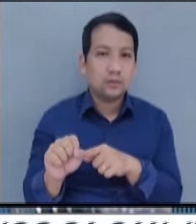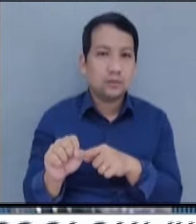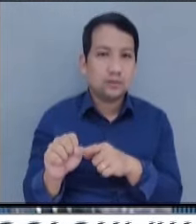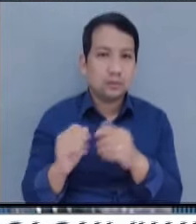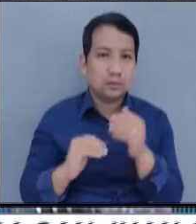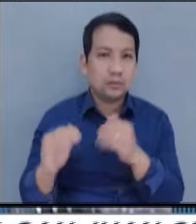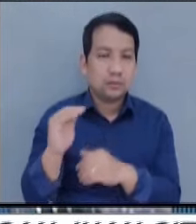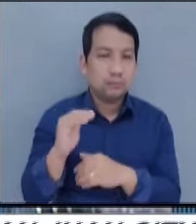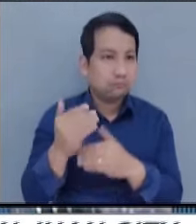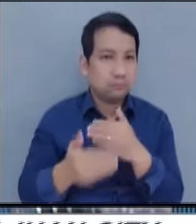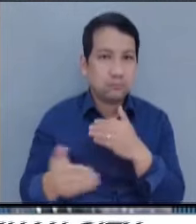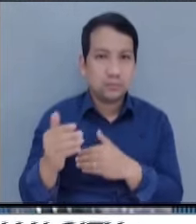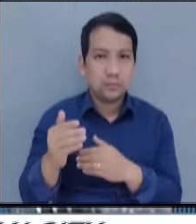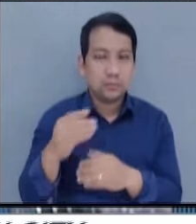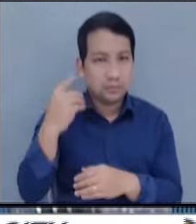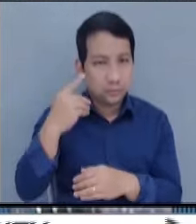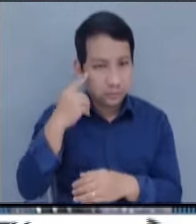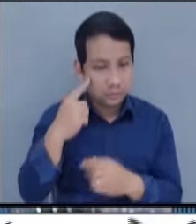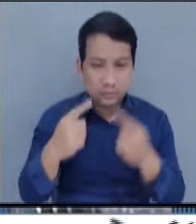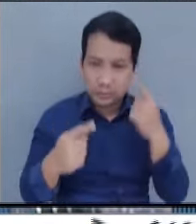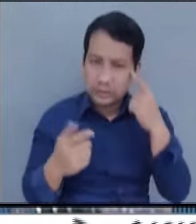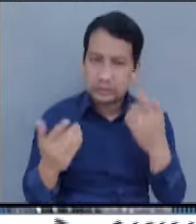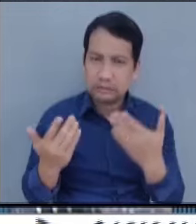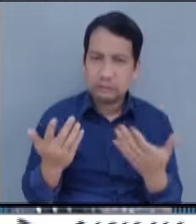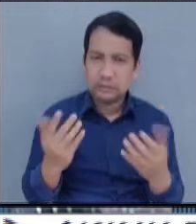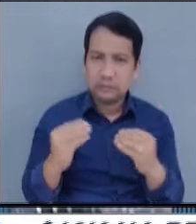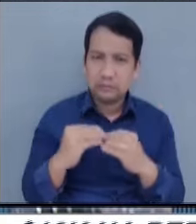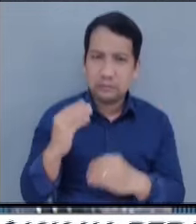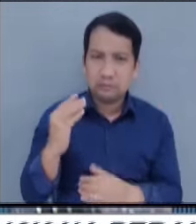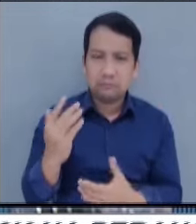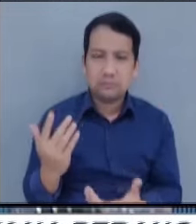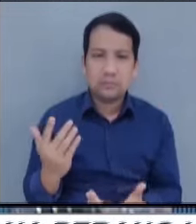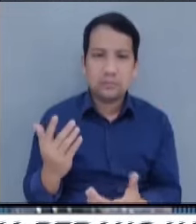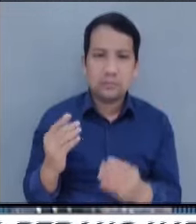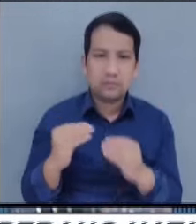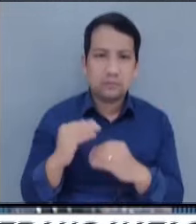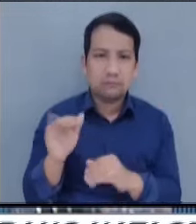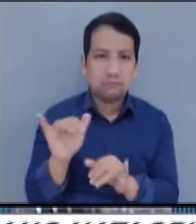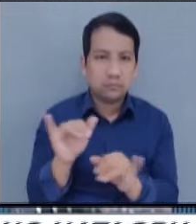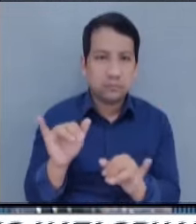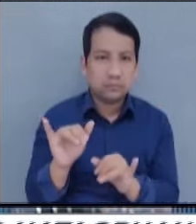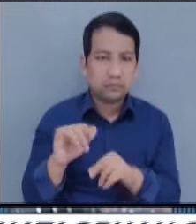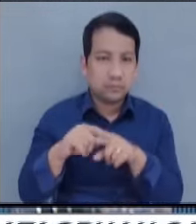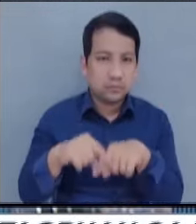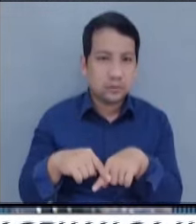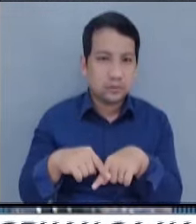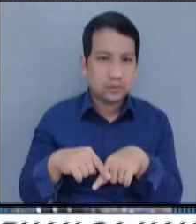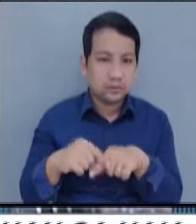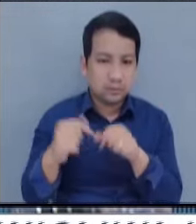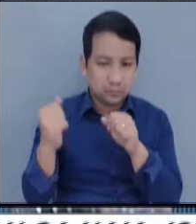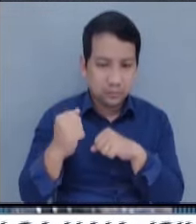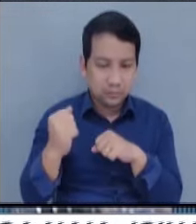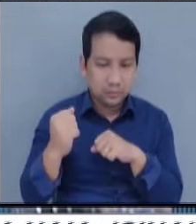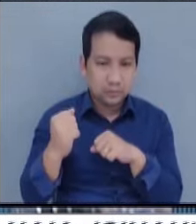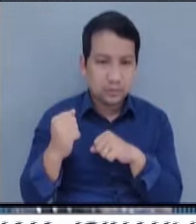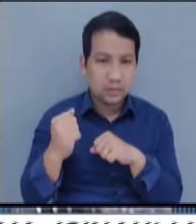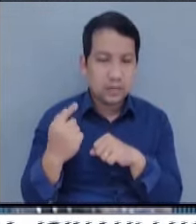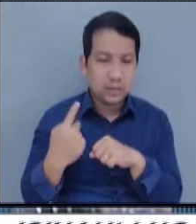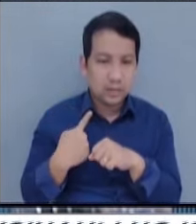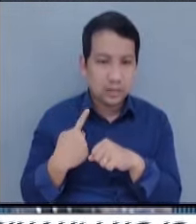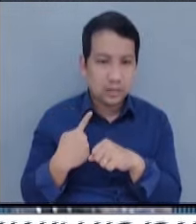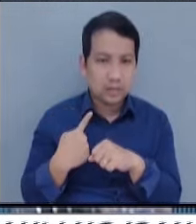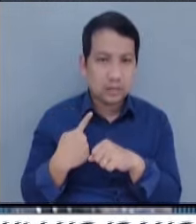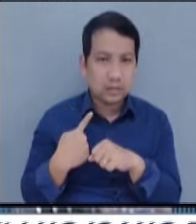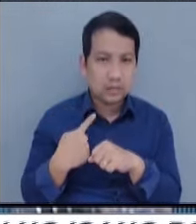and I I think that the since they are they almost rise to treaty Uh agreements those